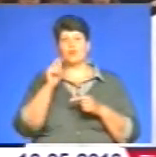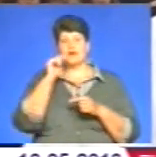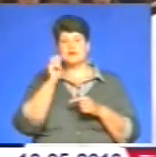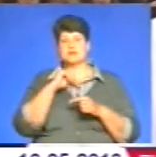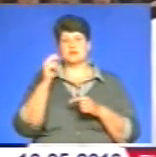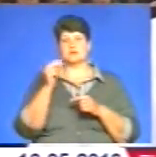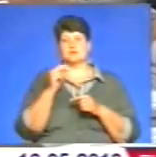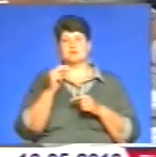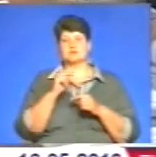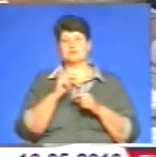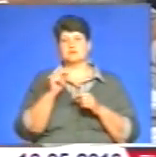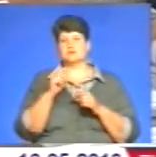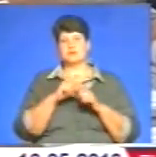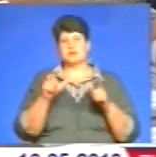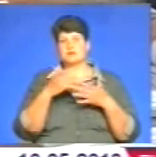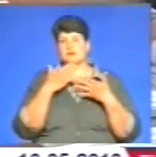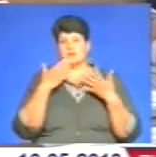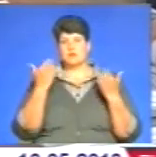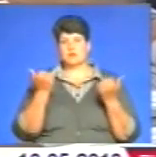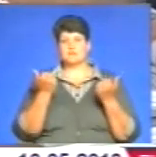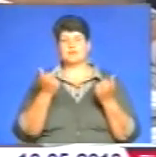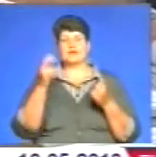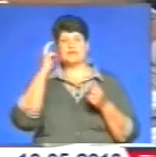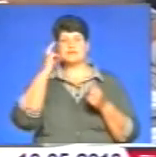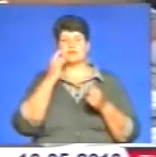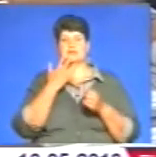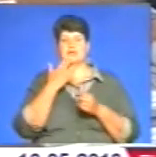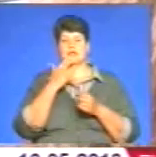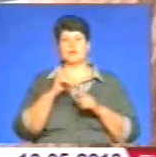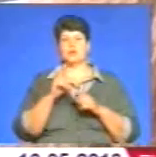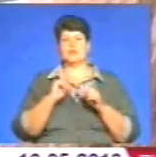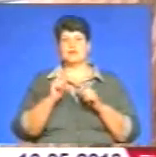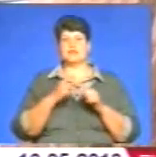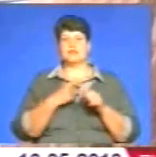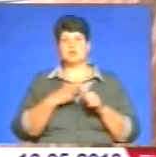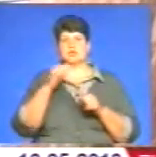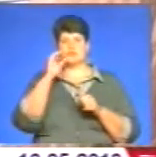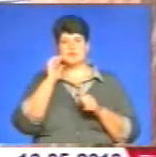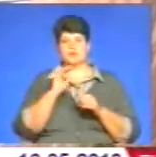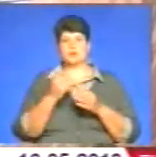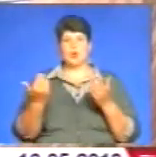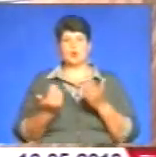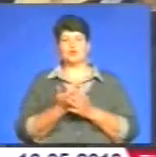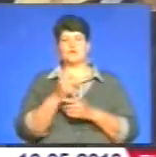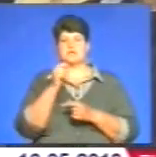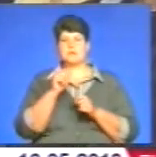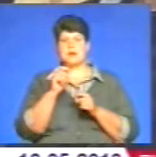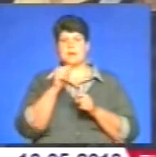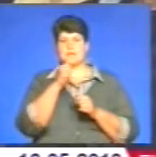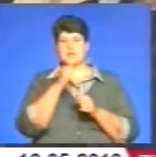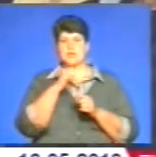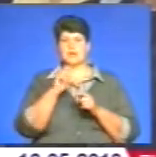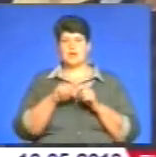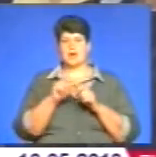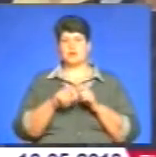практично немає Київський національний університет імені Тараса Шевченка цього року оновив експериментальну базу тепер